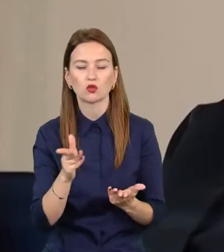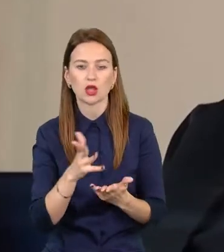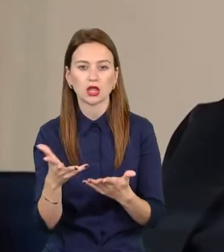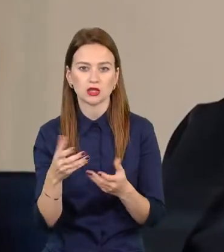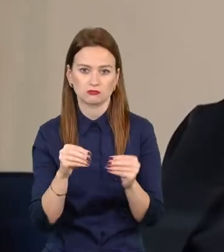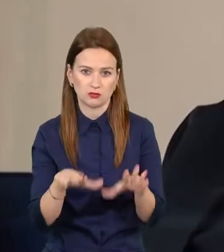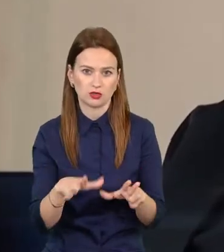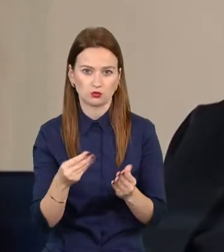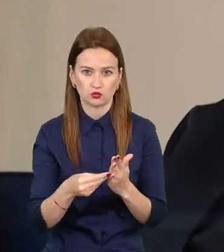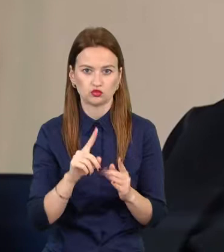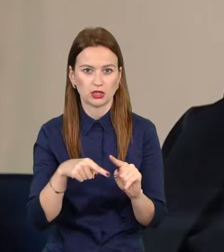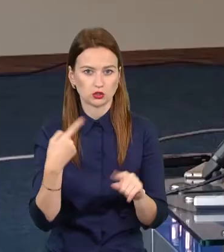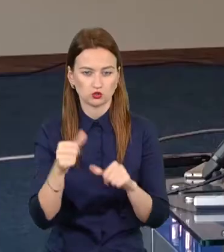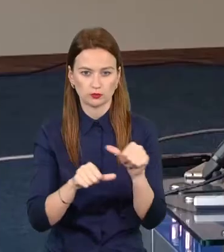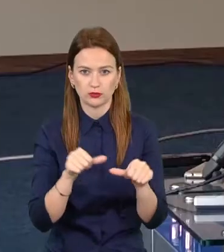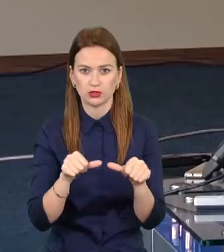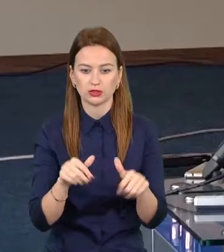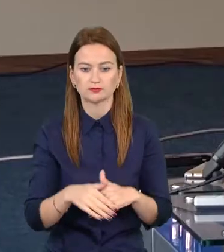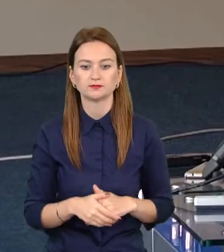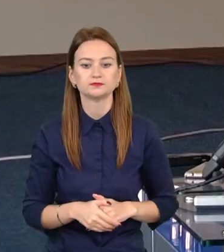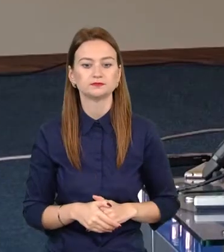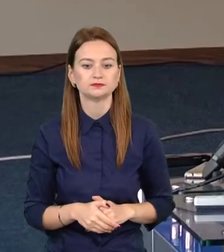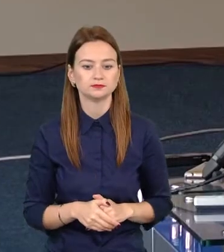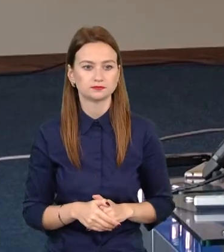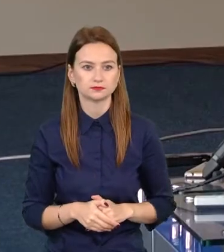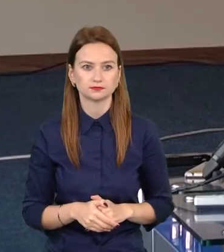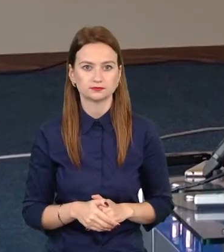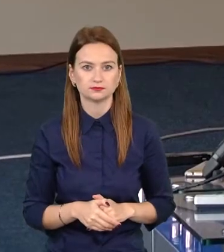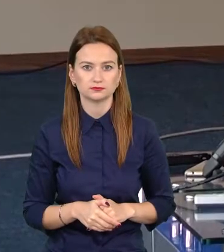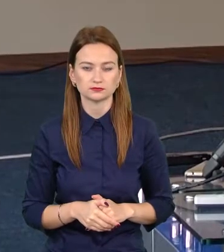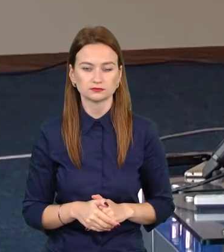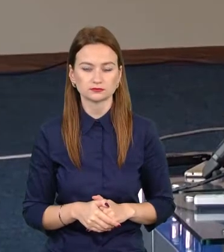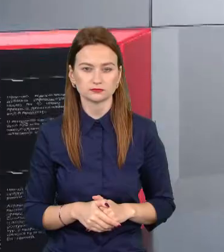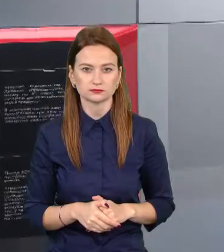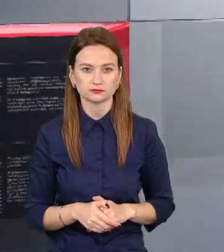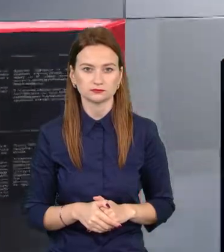приймуть бюджет на наступний рік. Ірина Дворниченко, Єгор Криворучко, новини СТС.